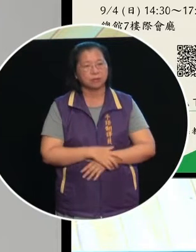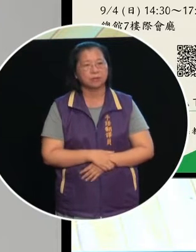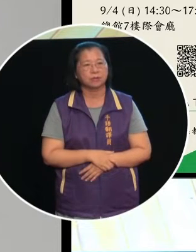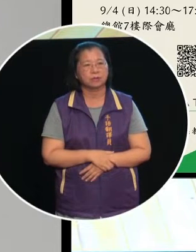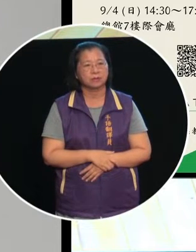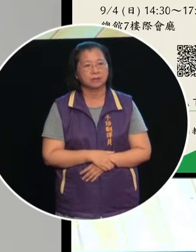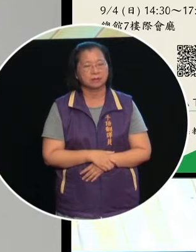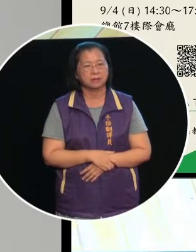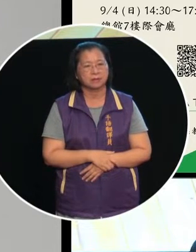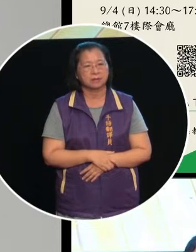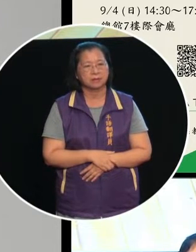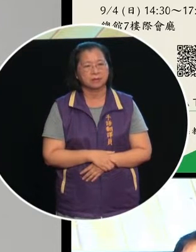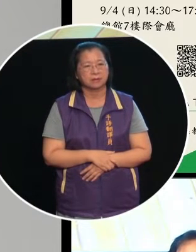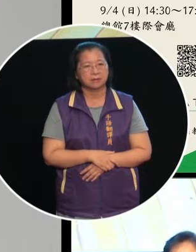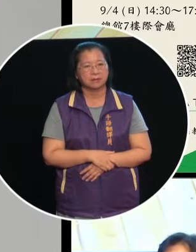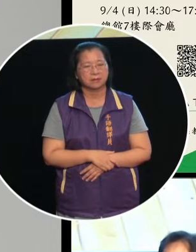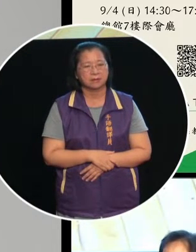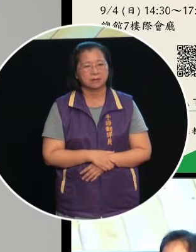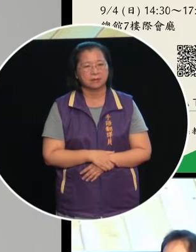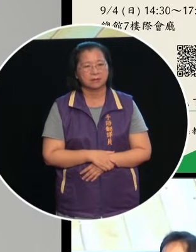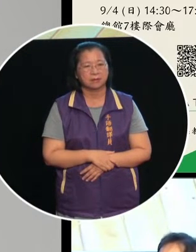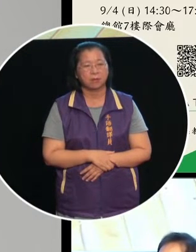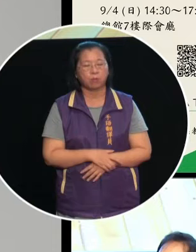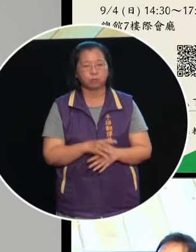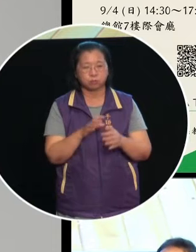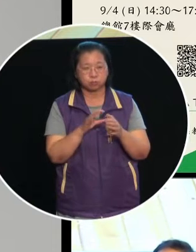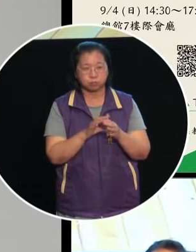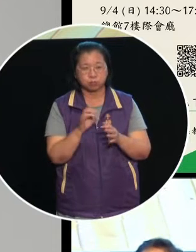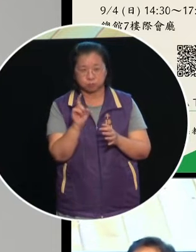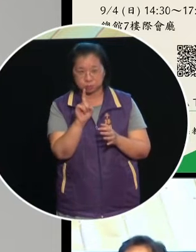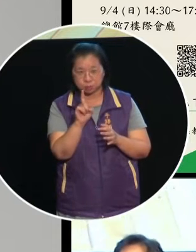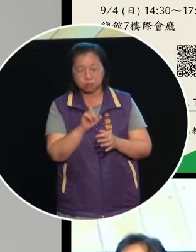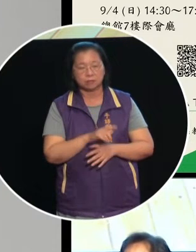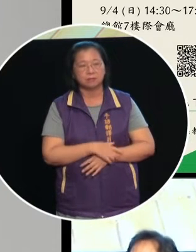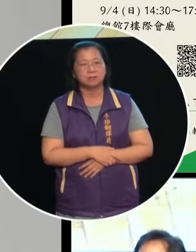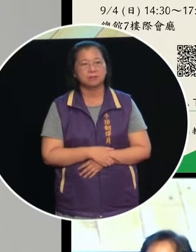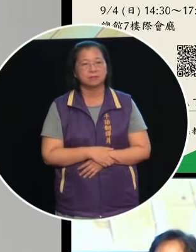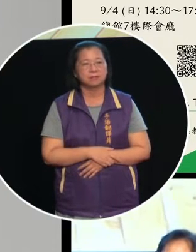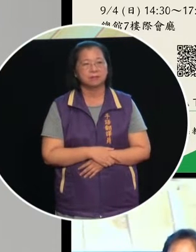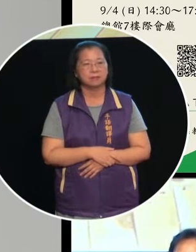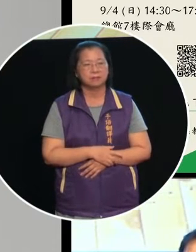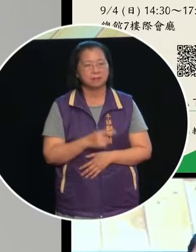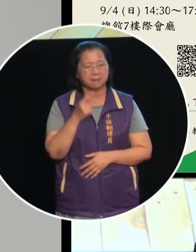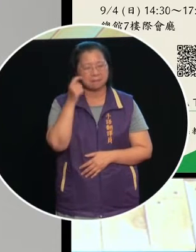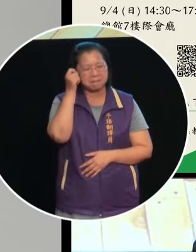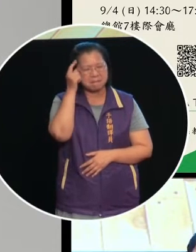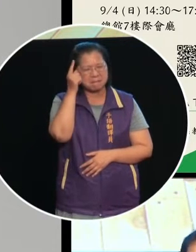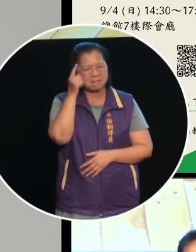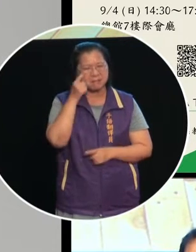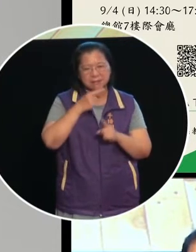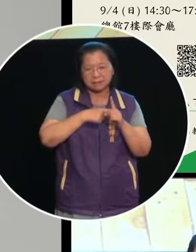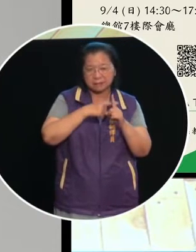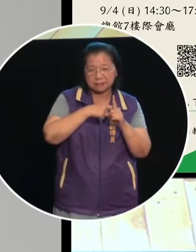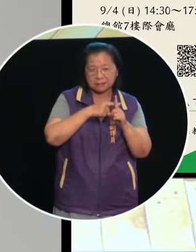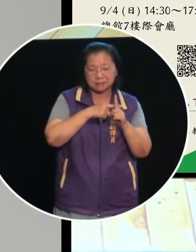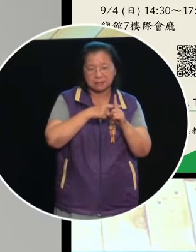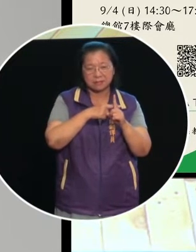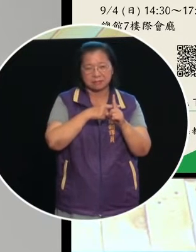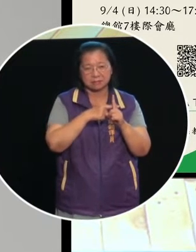的压力、军事威胁，所以呢是一种那种敏锐度比我们相当